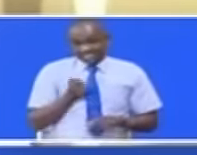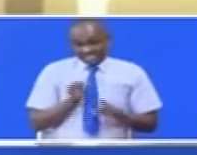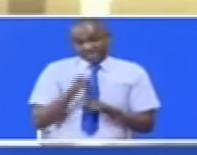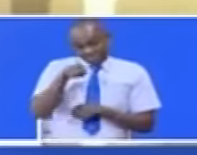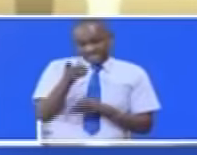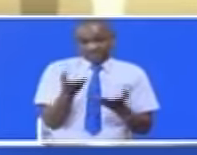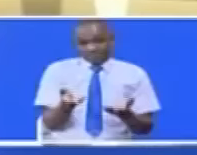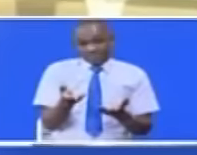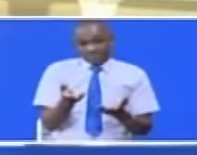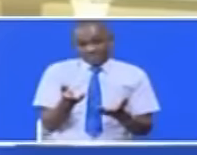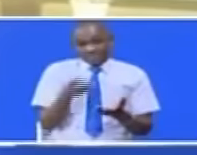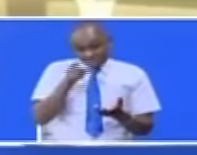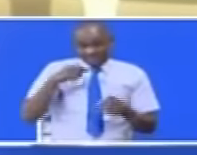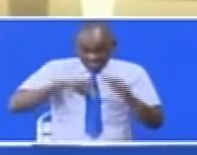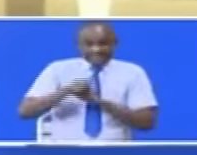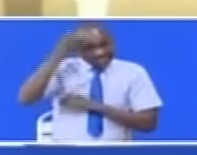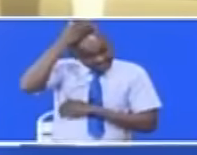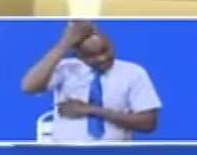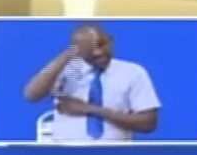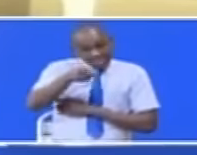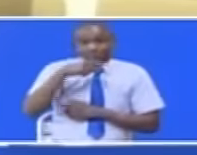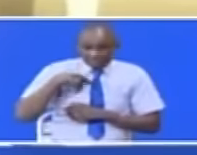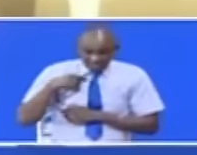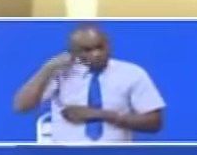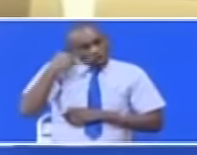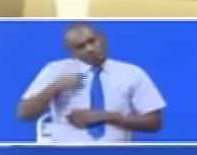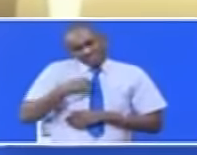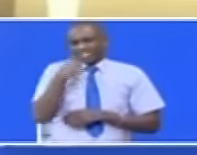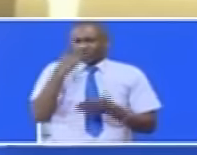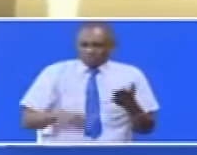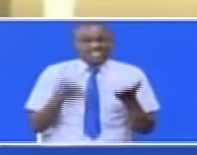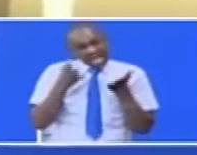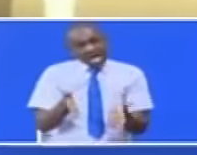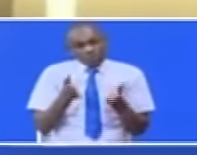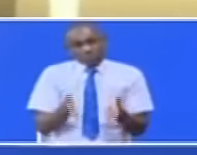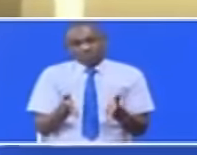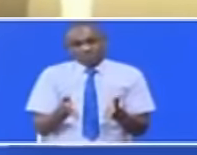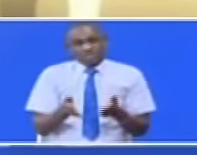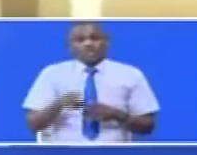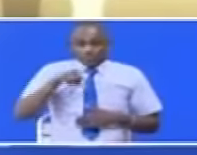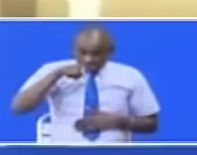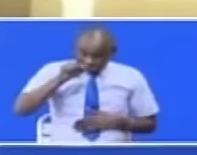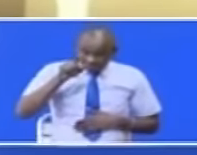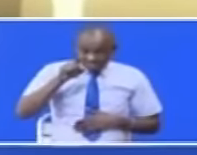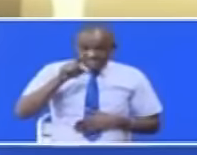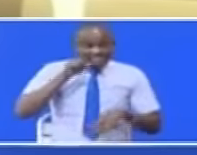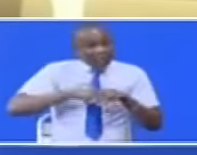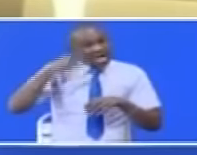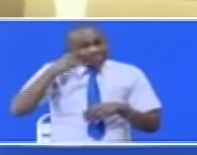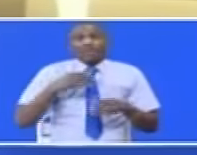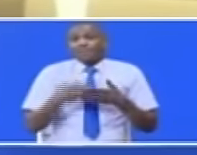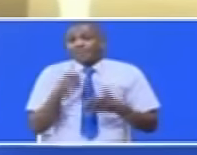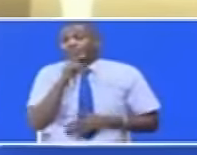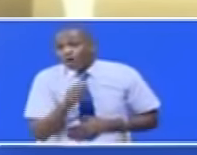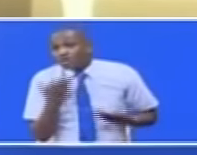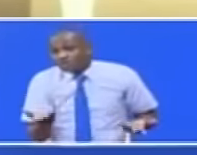sisteriaia sister o convent akanipigia Simu na akasema Sasa We wakati aliniuliza tu umepata Baby